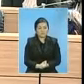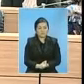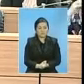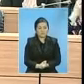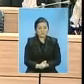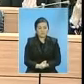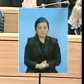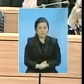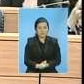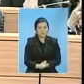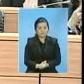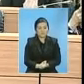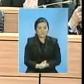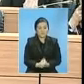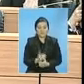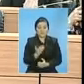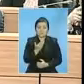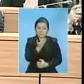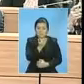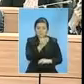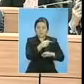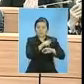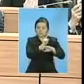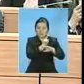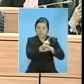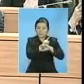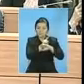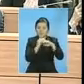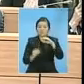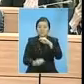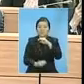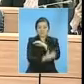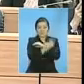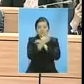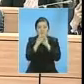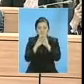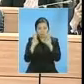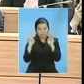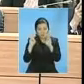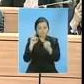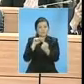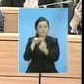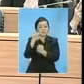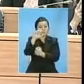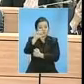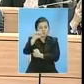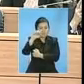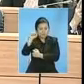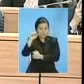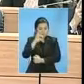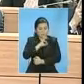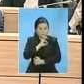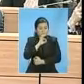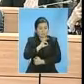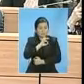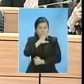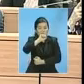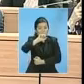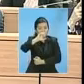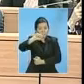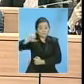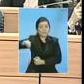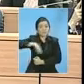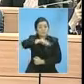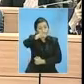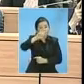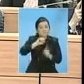านได้เปิดโอกาสให้ส.ส.แล้วก็สมาชิกสภาผู้แทนราษฎรทุกท่าน